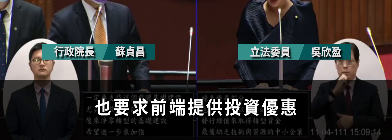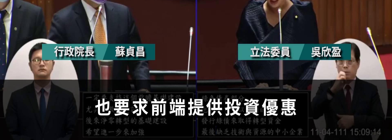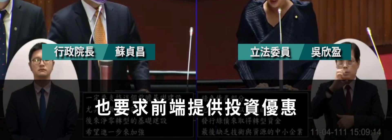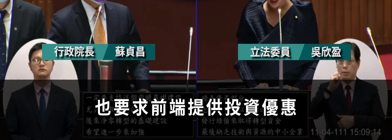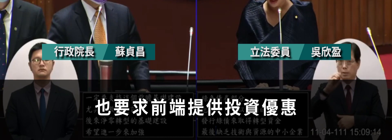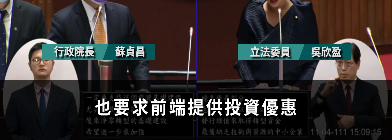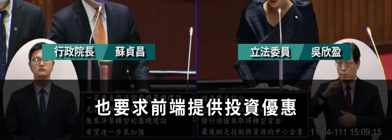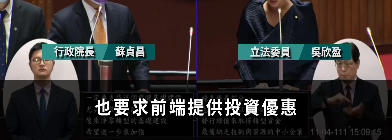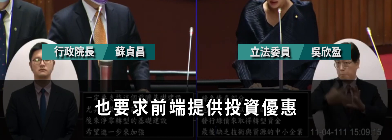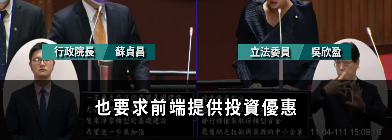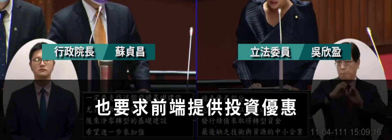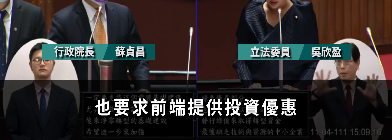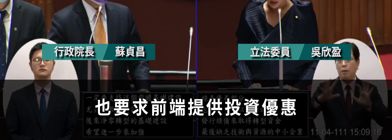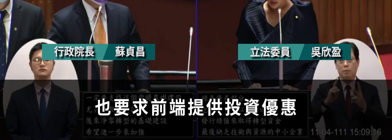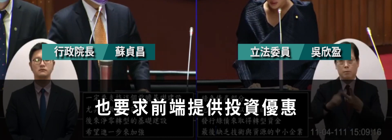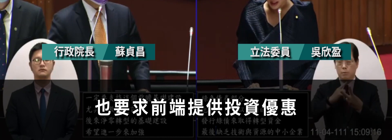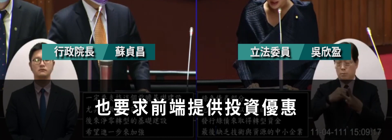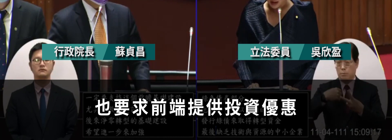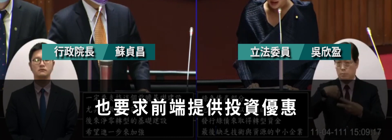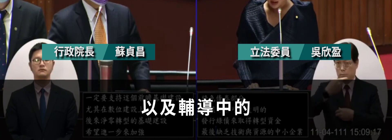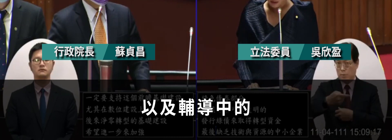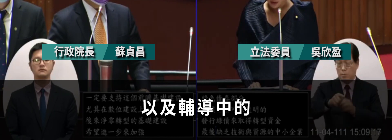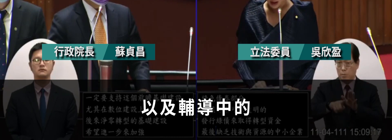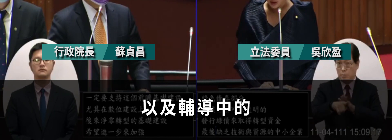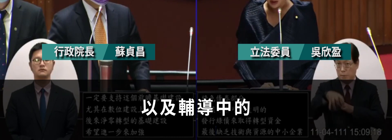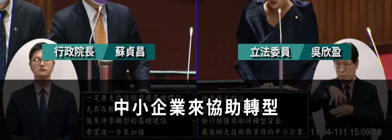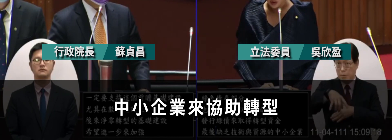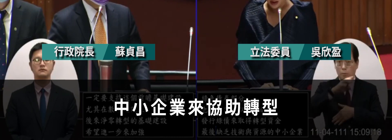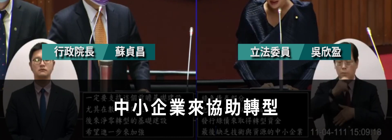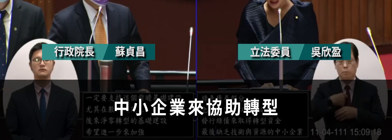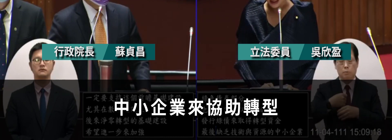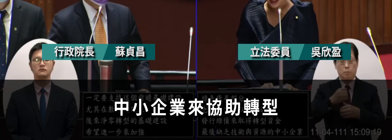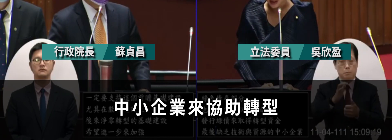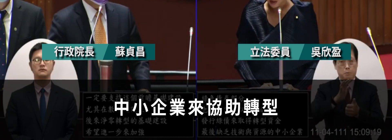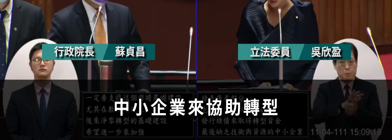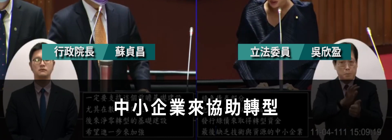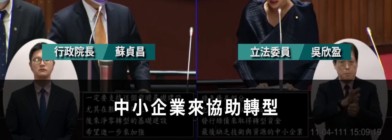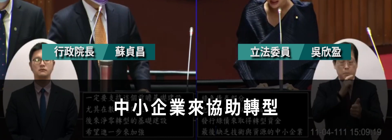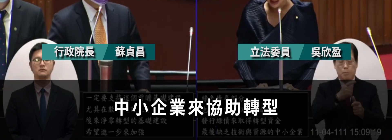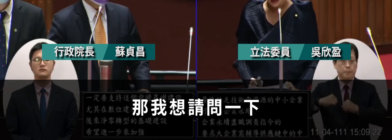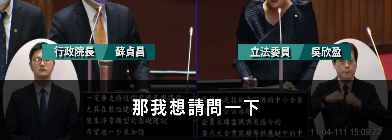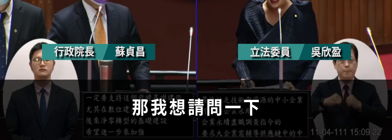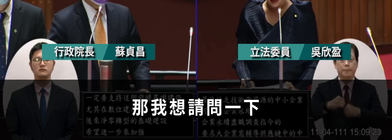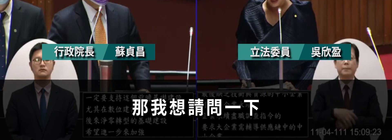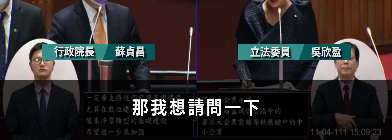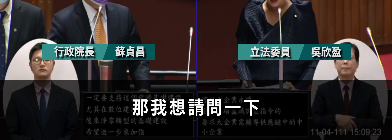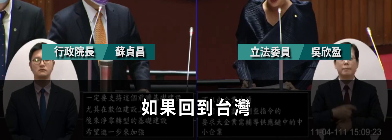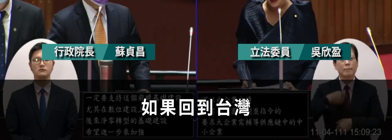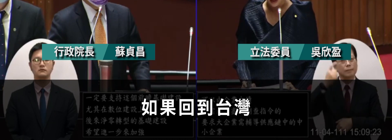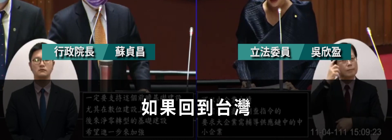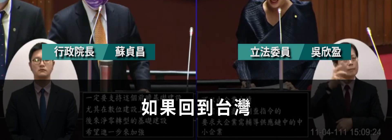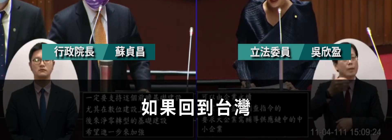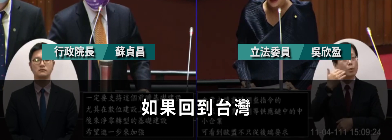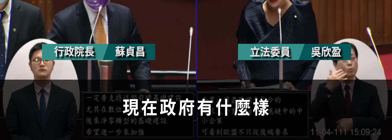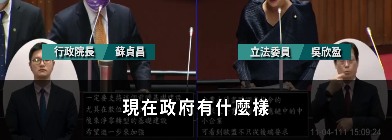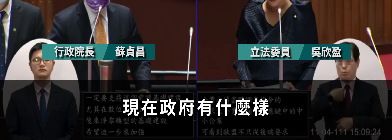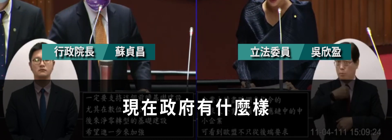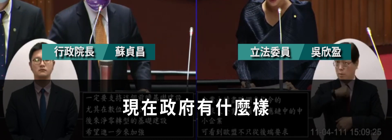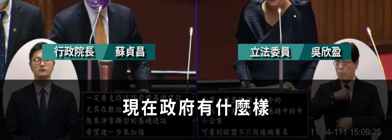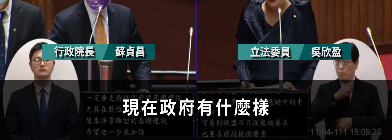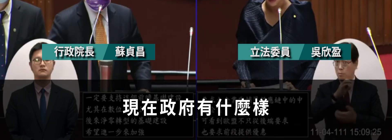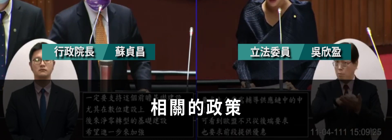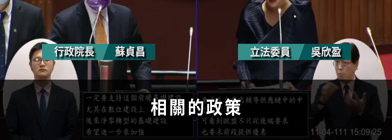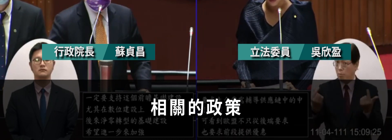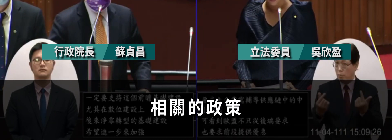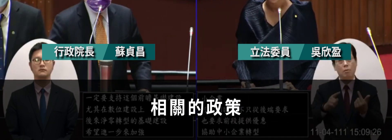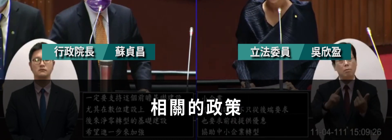要求前端提供投资优惠以及辅导中的中小企业来协助转型。那我想请问一下，如果回到台湾，现在政府